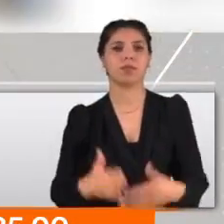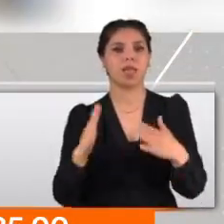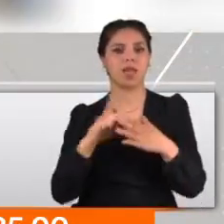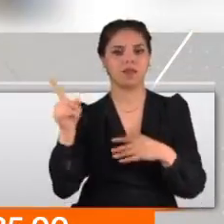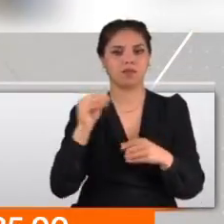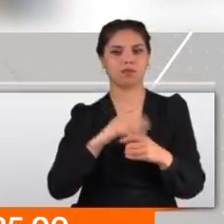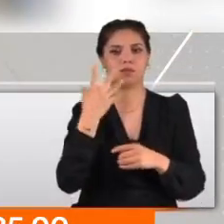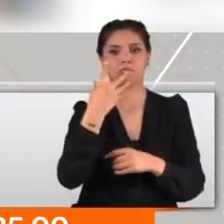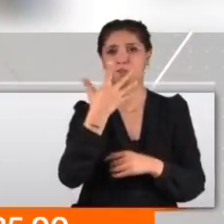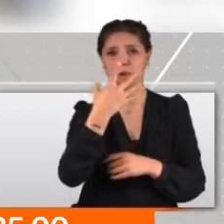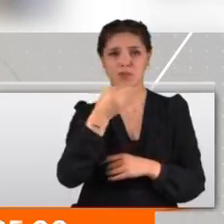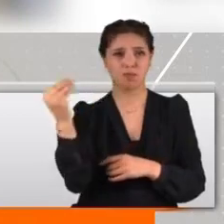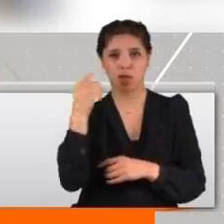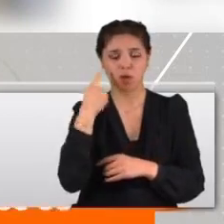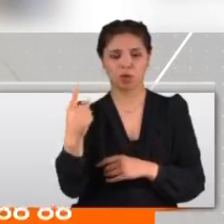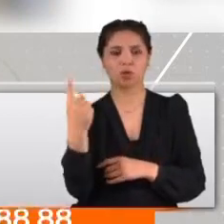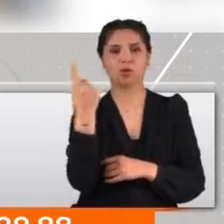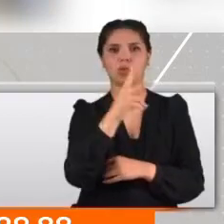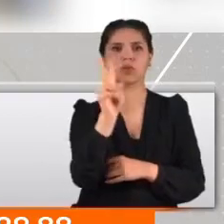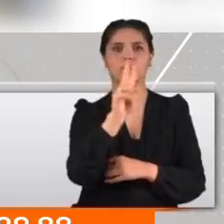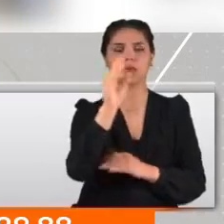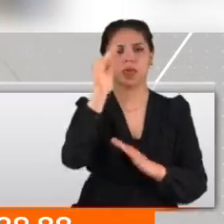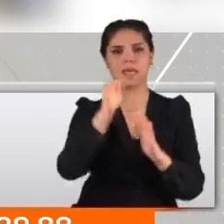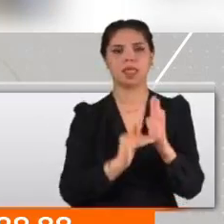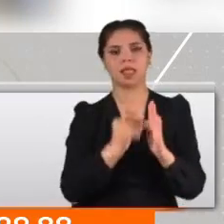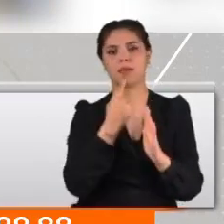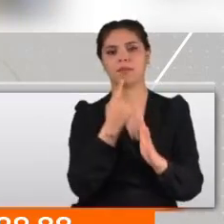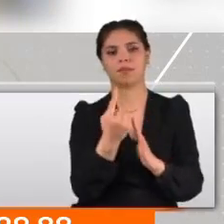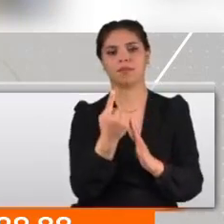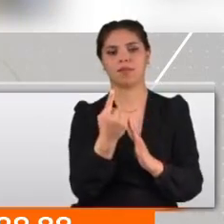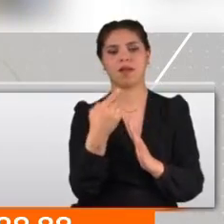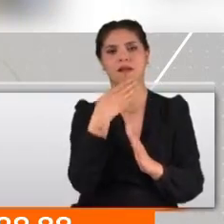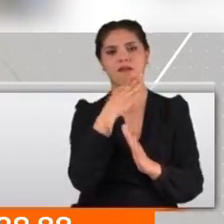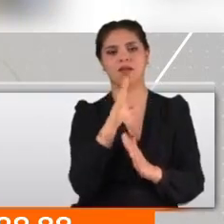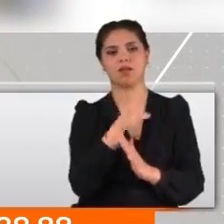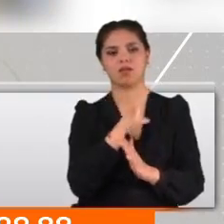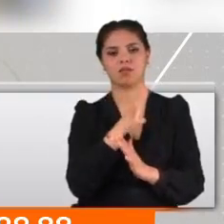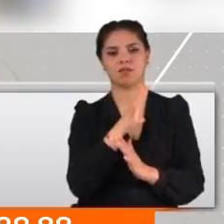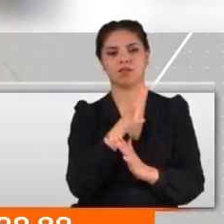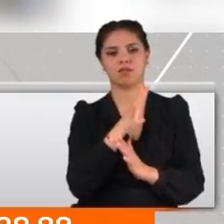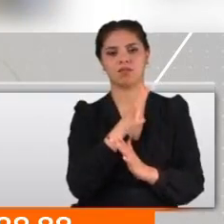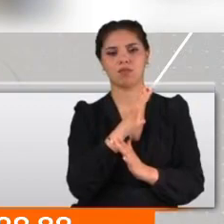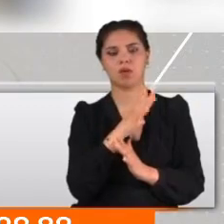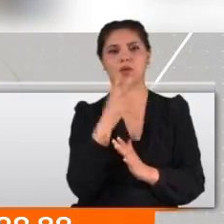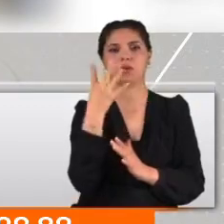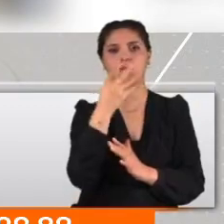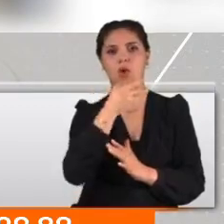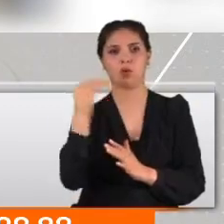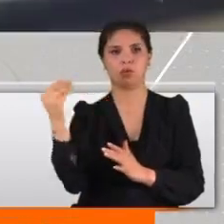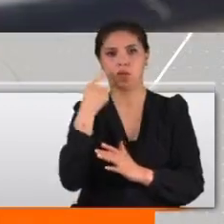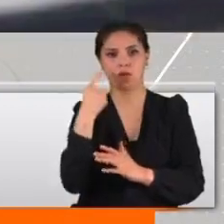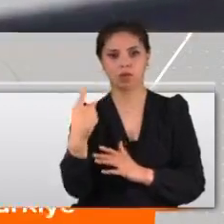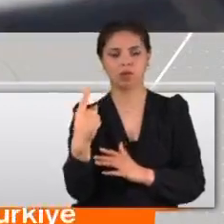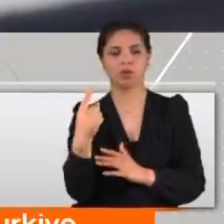gayrimenkulünüzün ederi 5 milyon TL ve siz %20 diyorsunuz ki bir avantajım söz konusu ve rakamınızı 4 milyon TL'ye